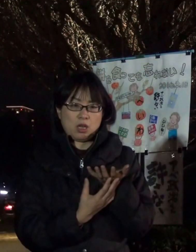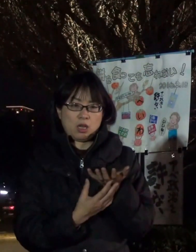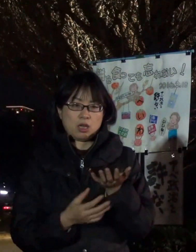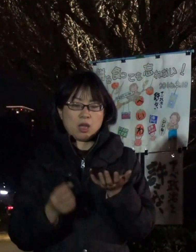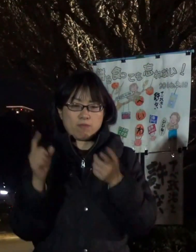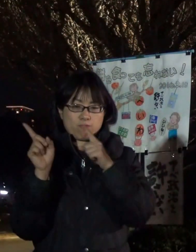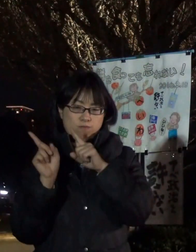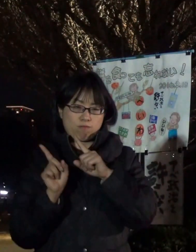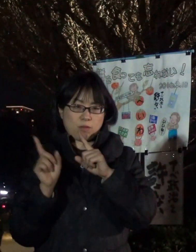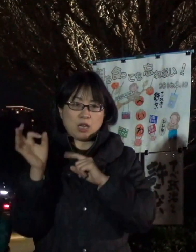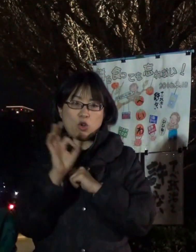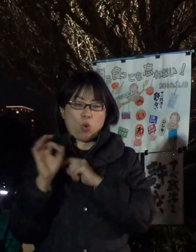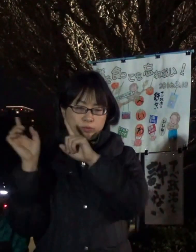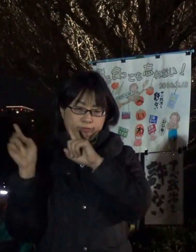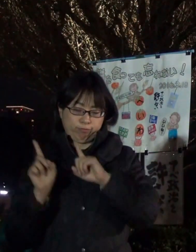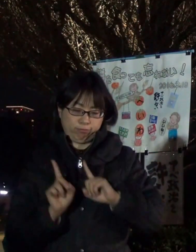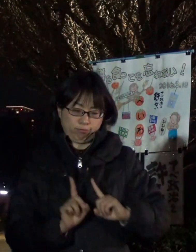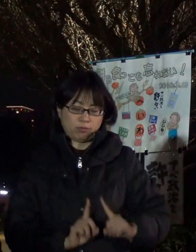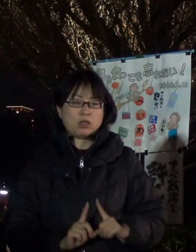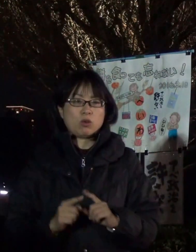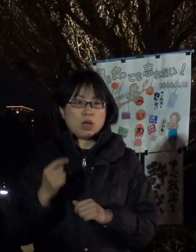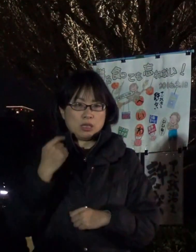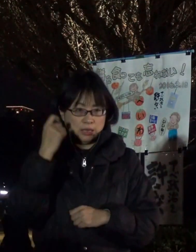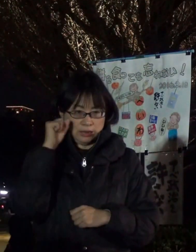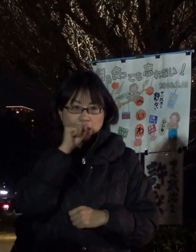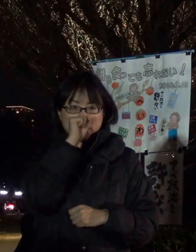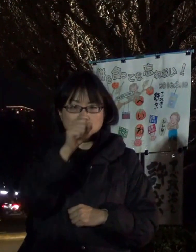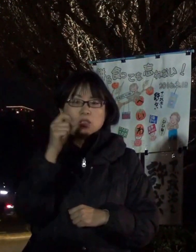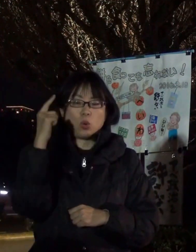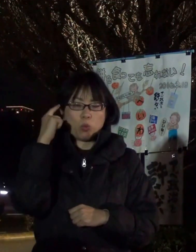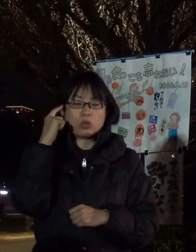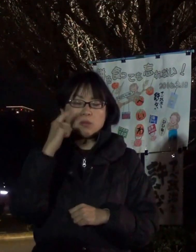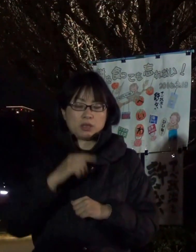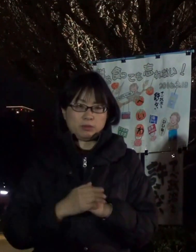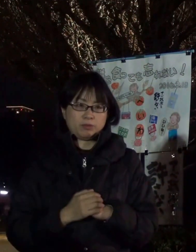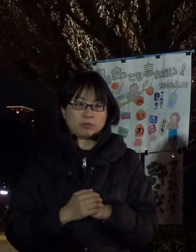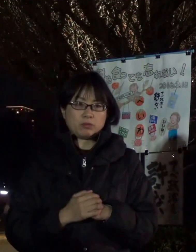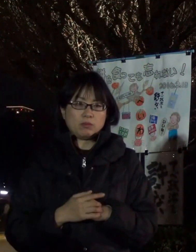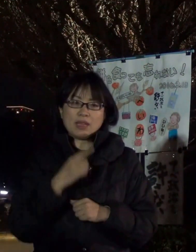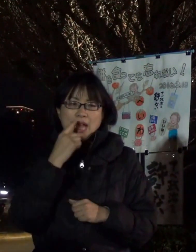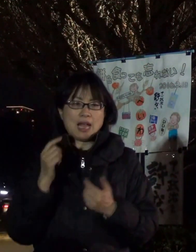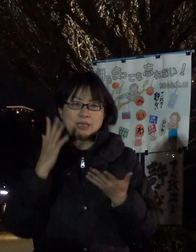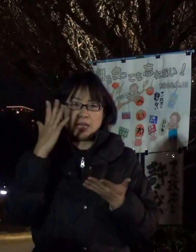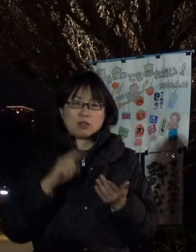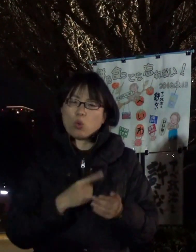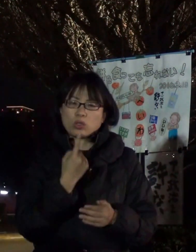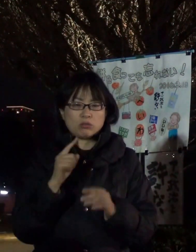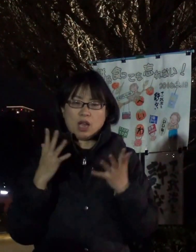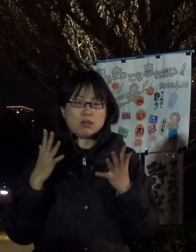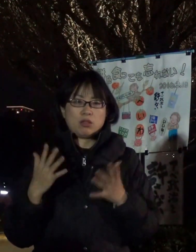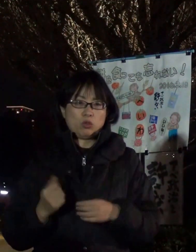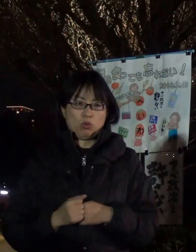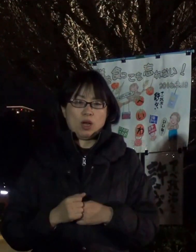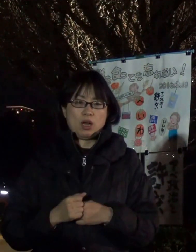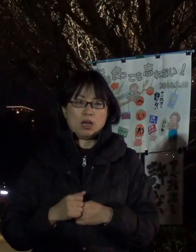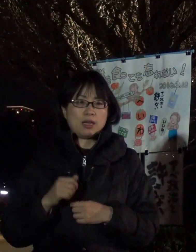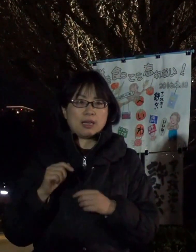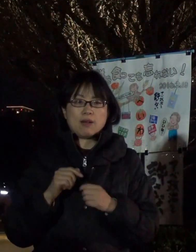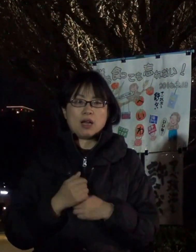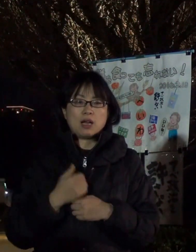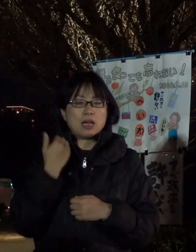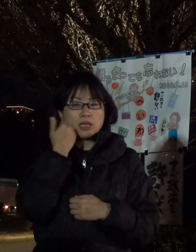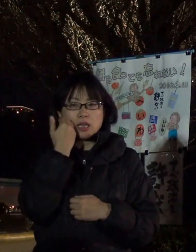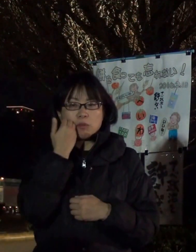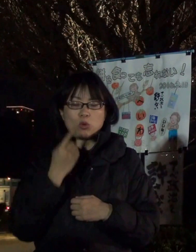炉で原油を減量した方がはるかにマシです。絶対に火災が起こらないなんていうのは誰にも言えないし、それ言ったら安全神話だろうと。